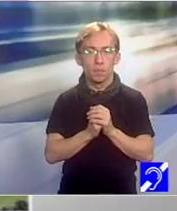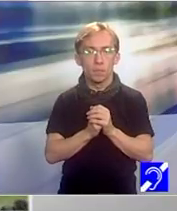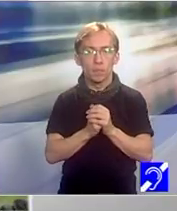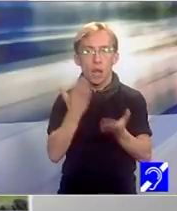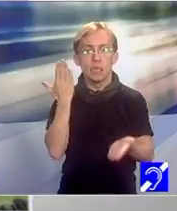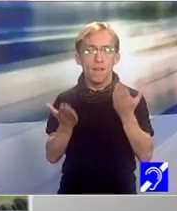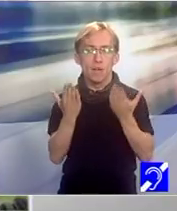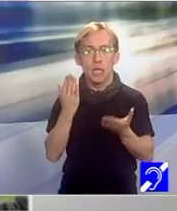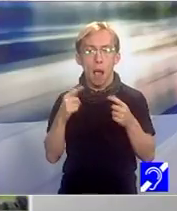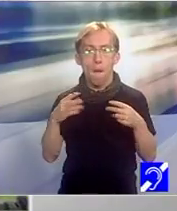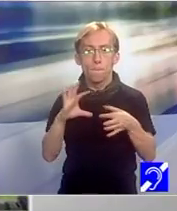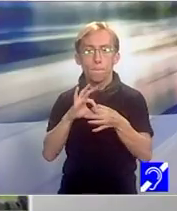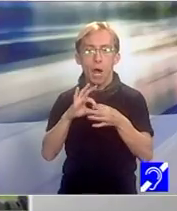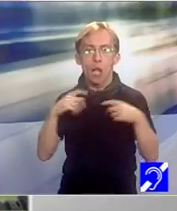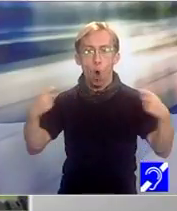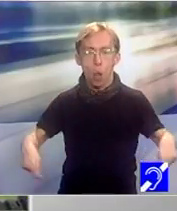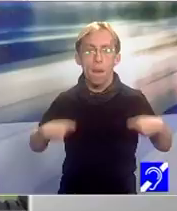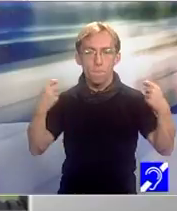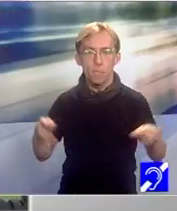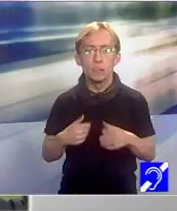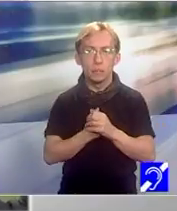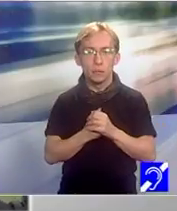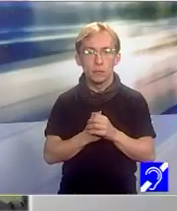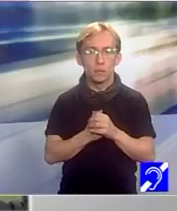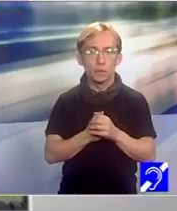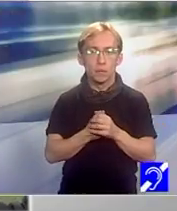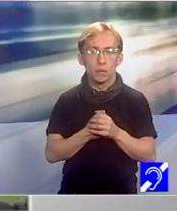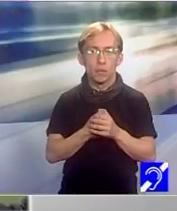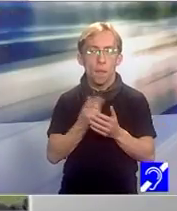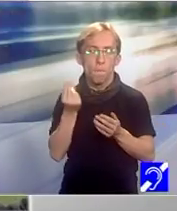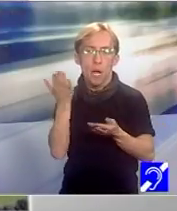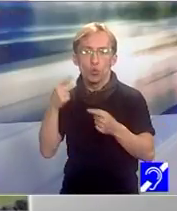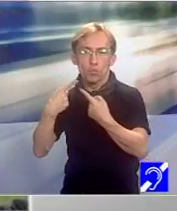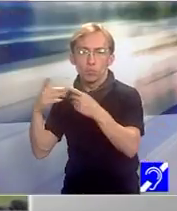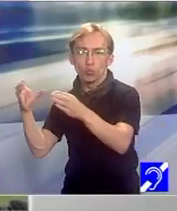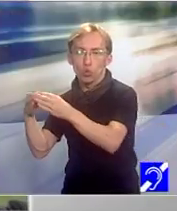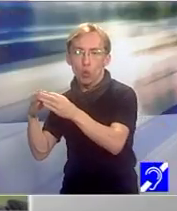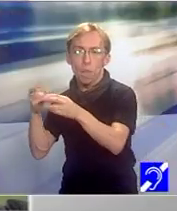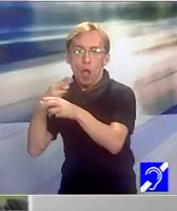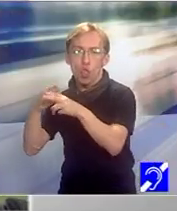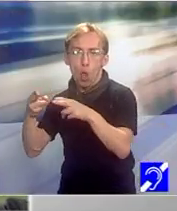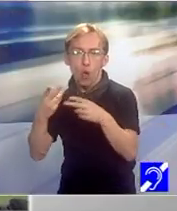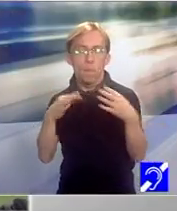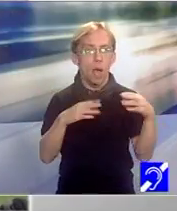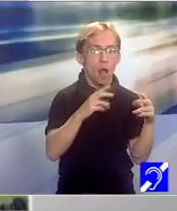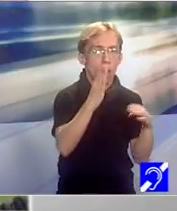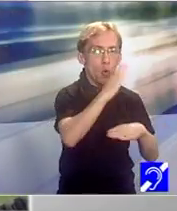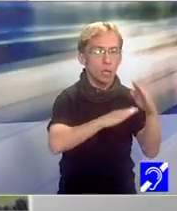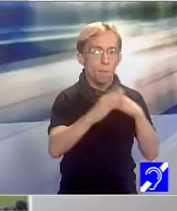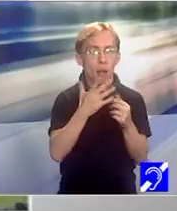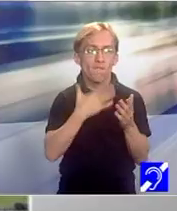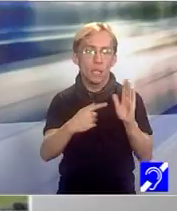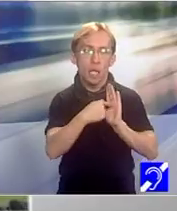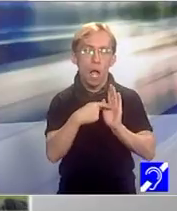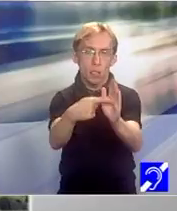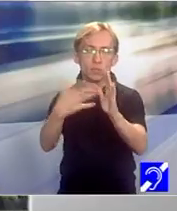dintre cei paralimpici care sunt considerați a fiind cu probleme și cei normali. Nu este nicio diferență, după părerea mea. Fiecare dintre noi